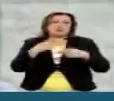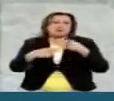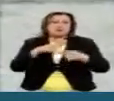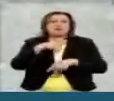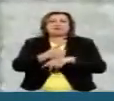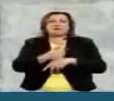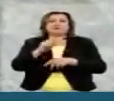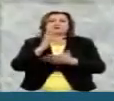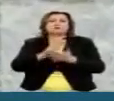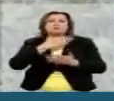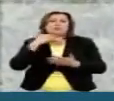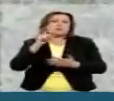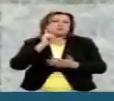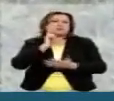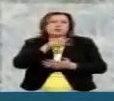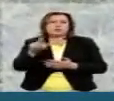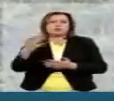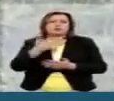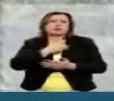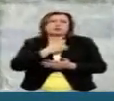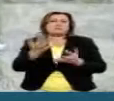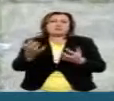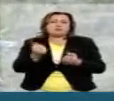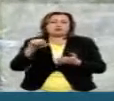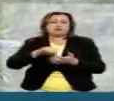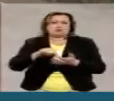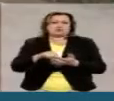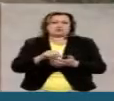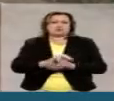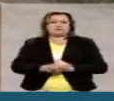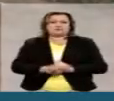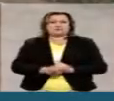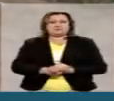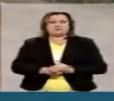регулярно. Главное, что есть много молодых людей, которые хотят принять участие в акции.